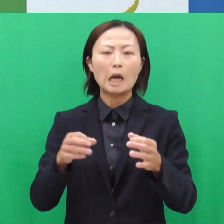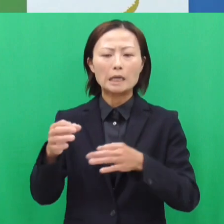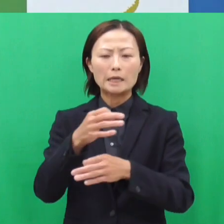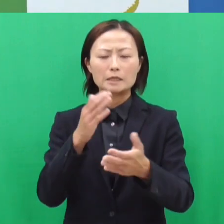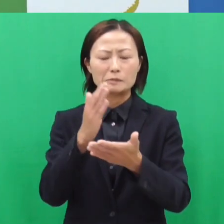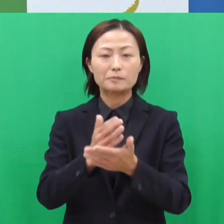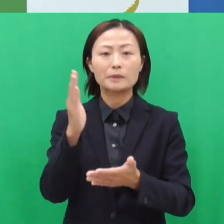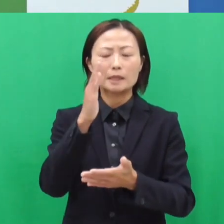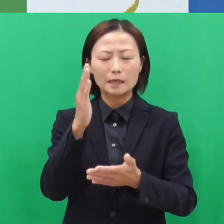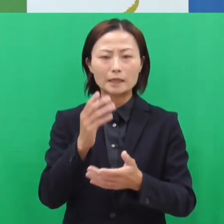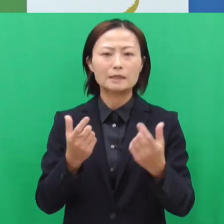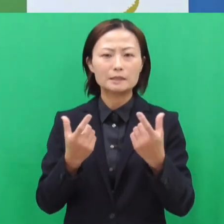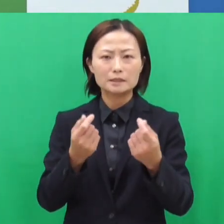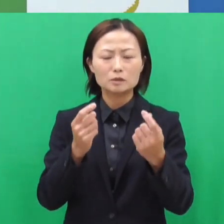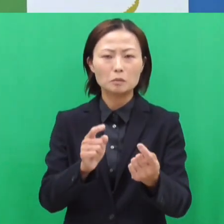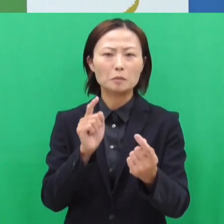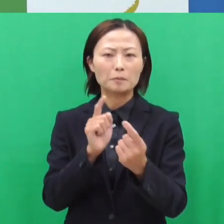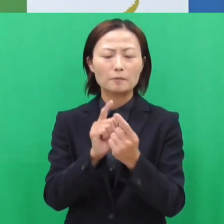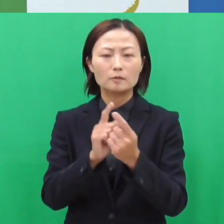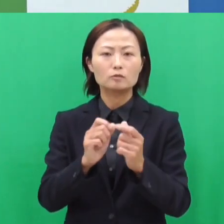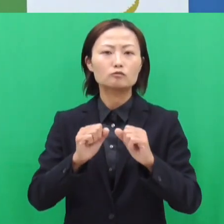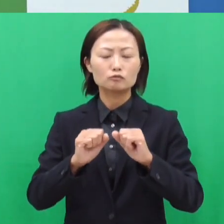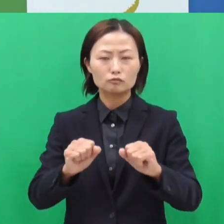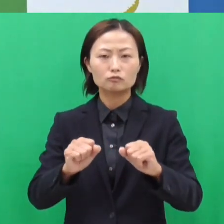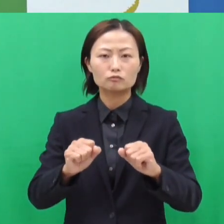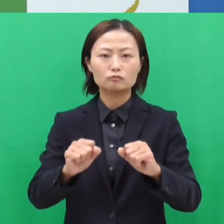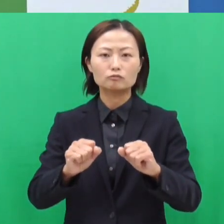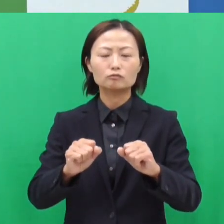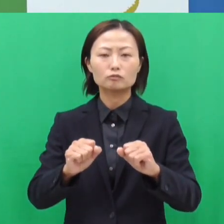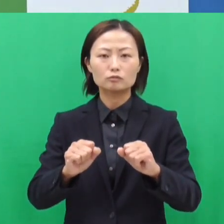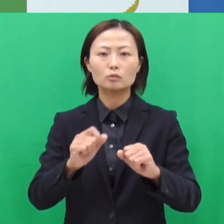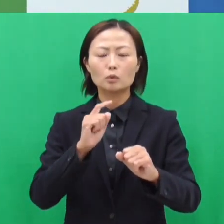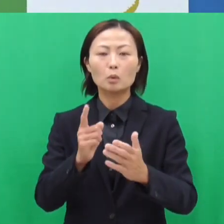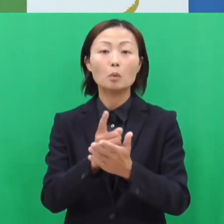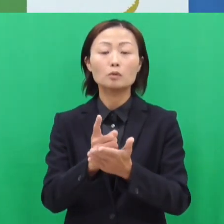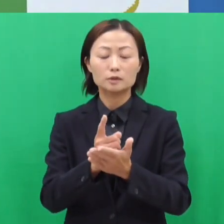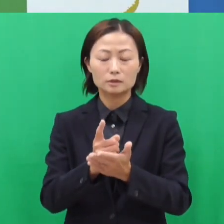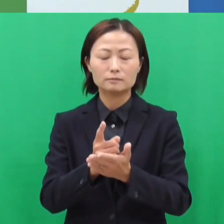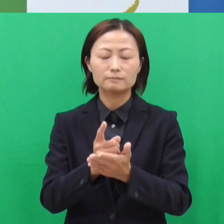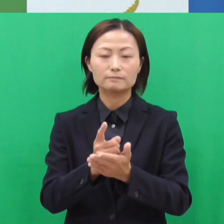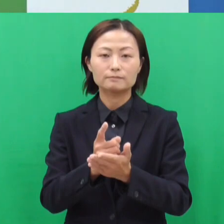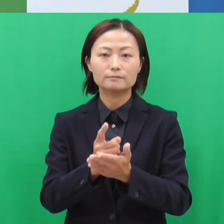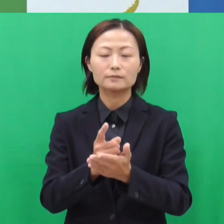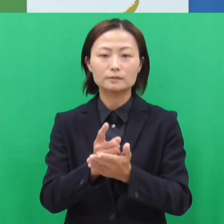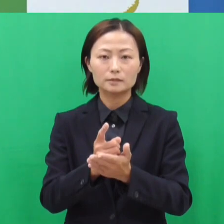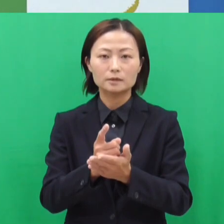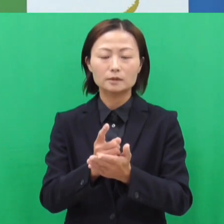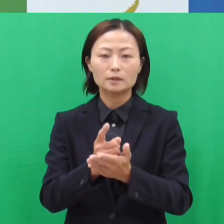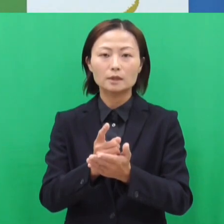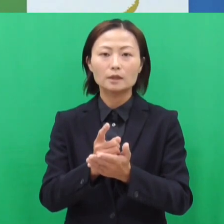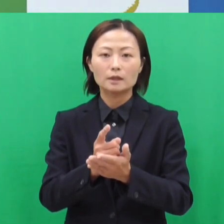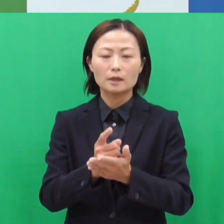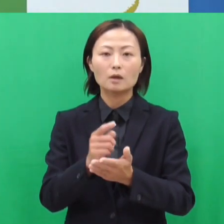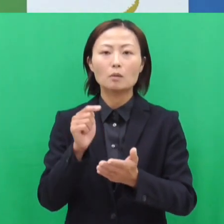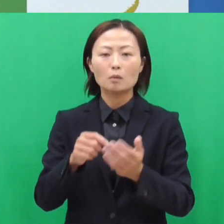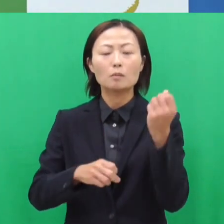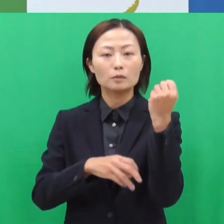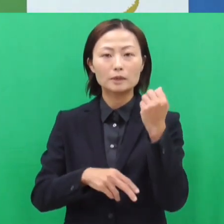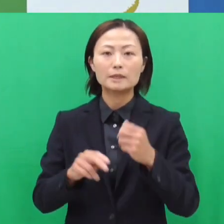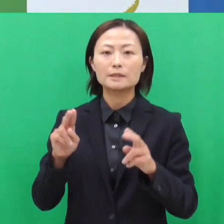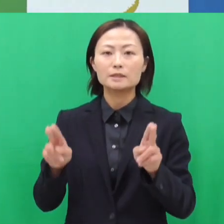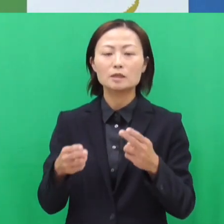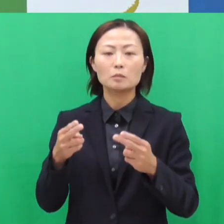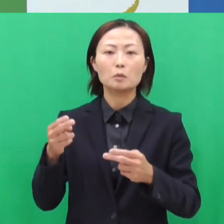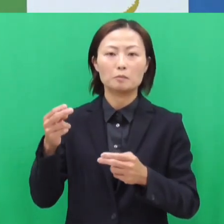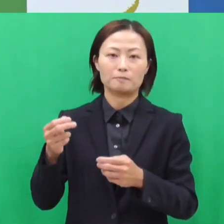経済を回しながらしっかり対応していくということをいう方針の中にですね専門家の先生方を聞きながらです